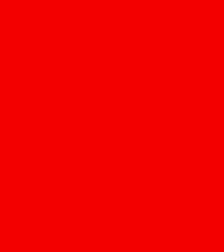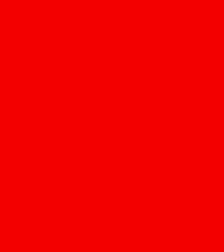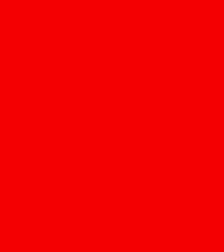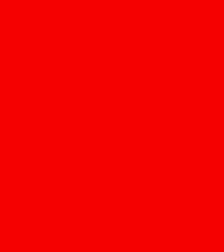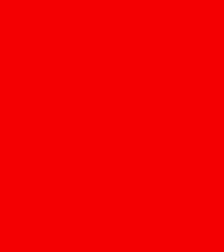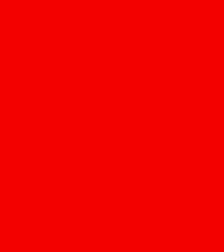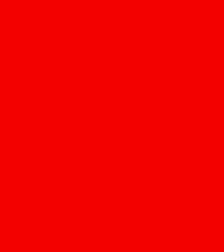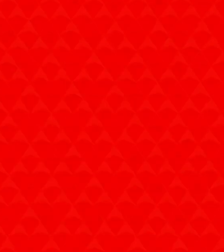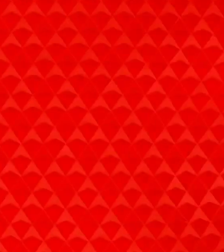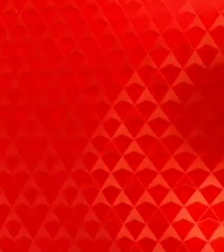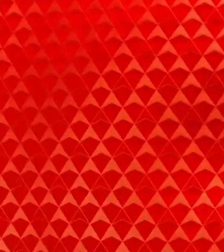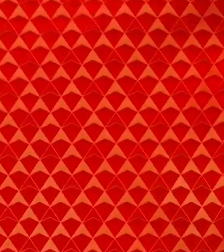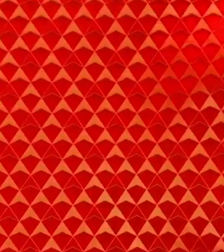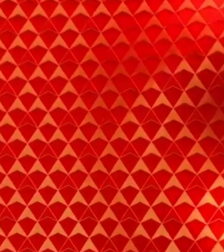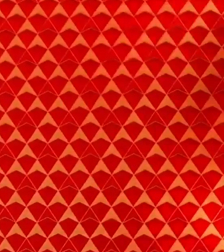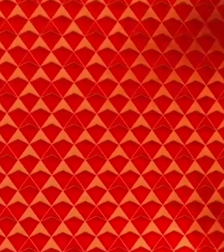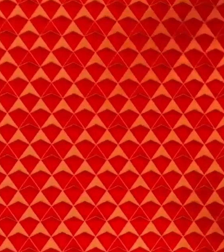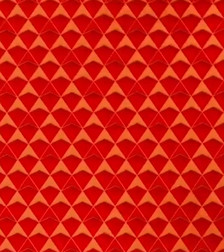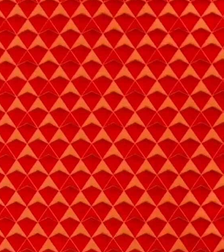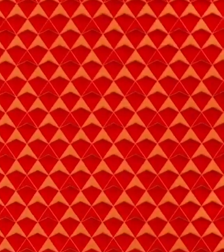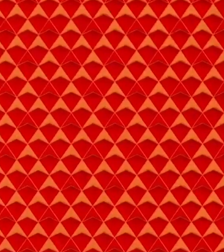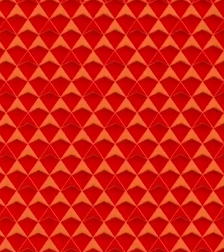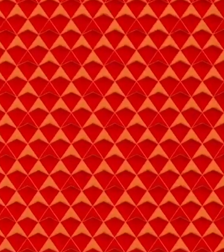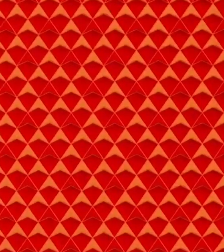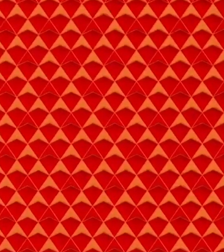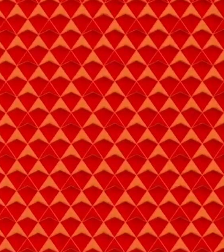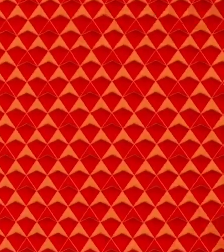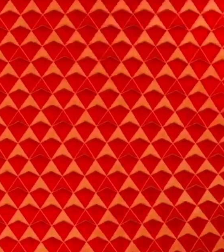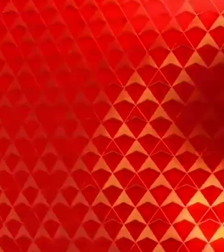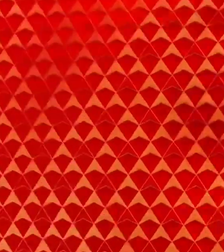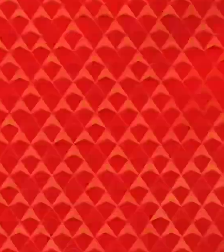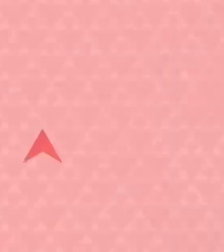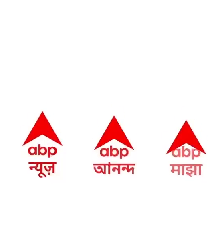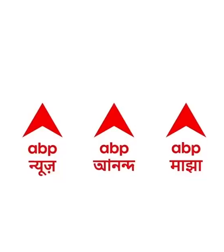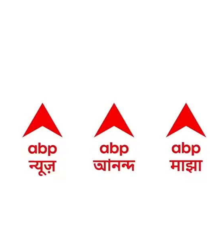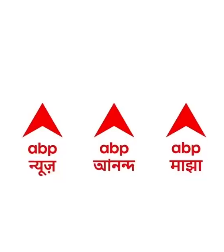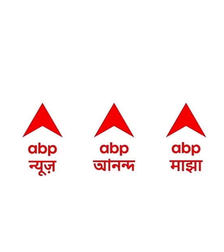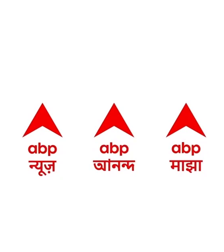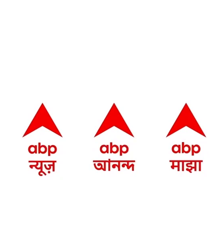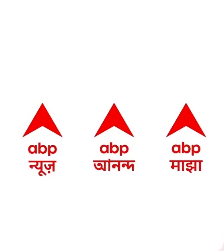ABP न्यूज आपको रखे आगे।